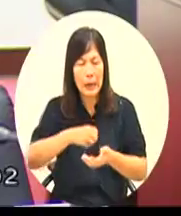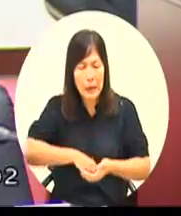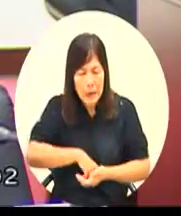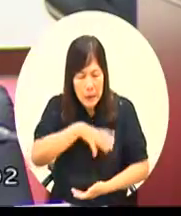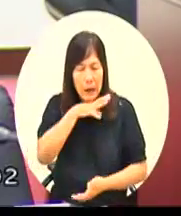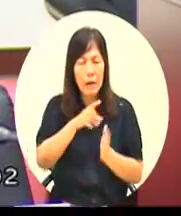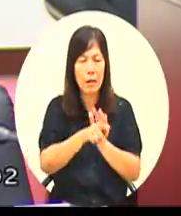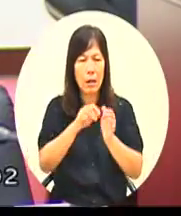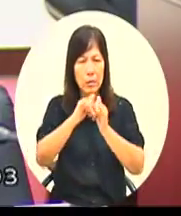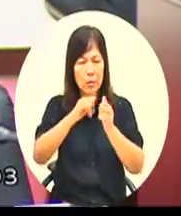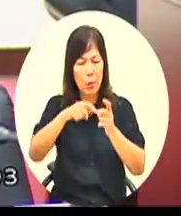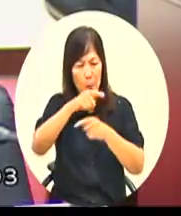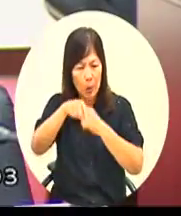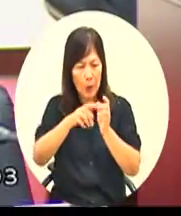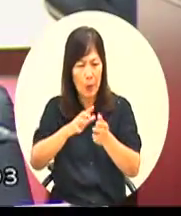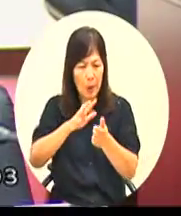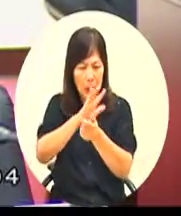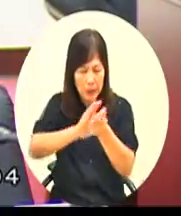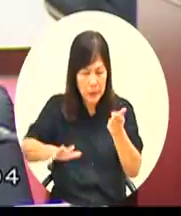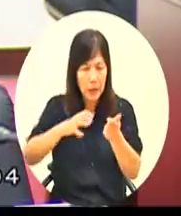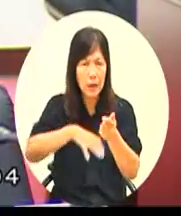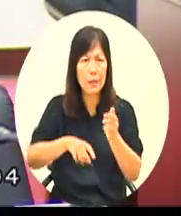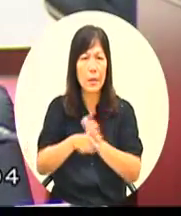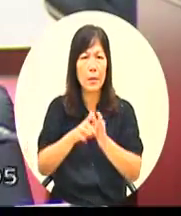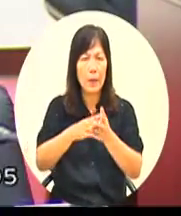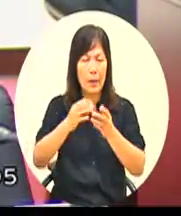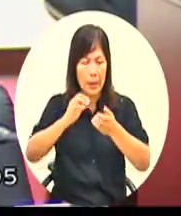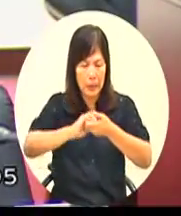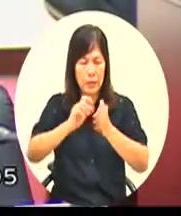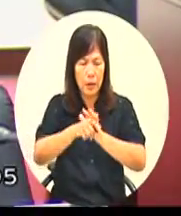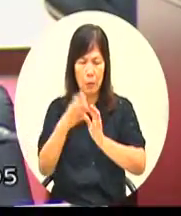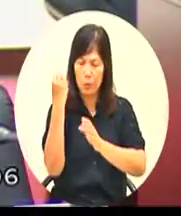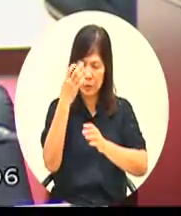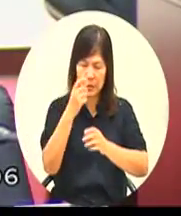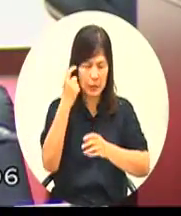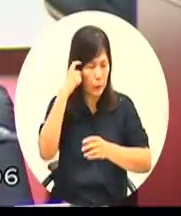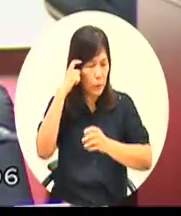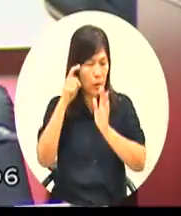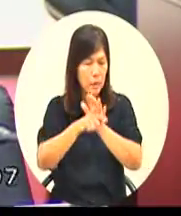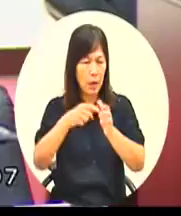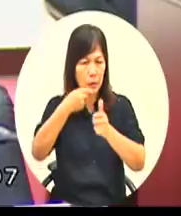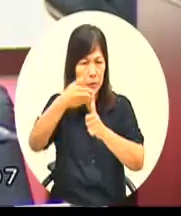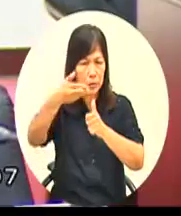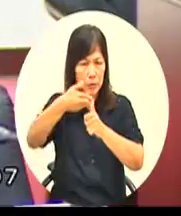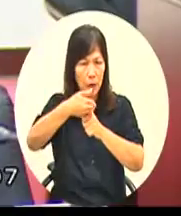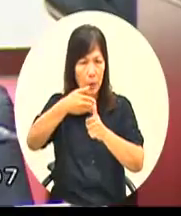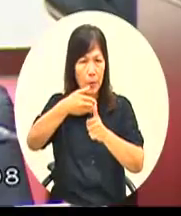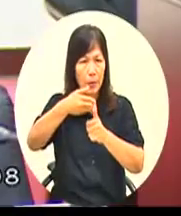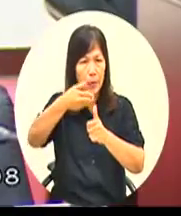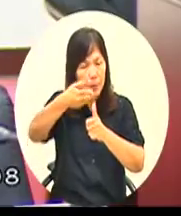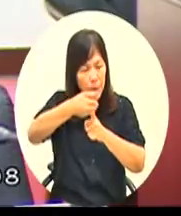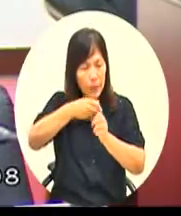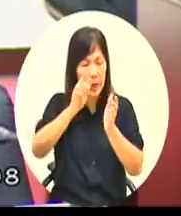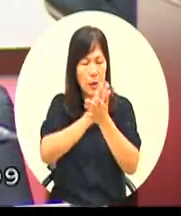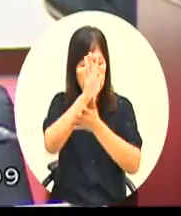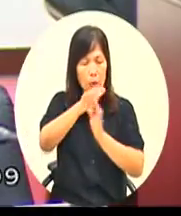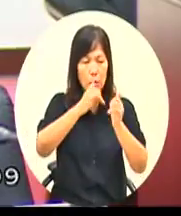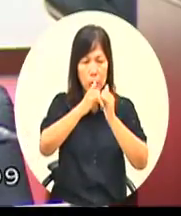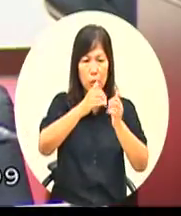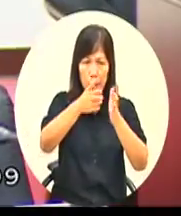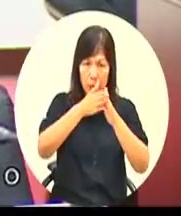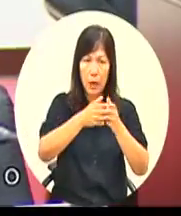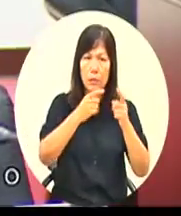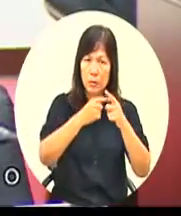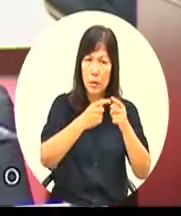转型的种种冲击啊，我们必须以崭新的角度思考教育如何培养出未来社会所需要的